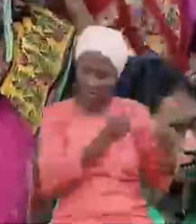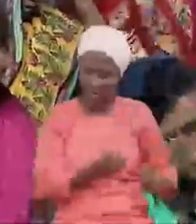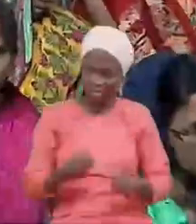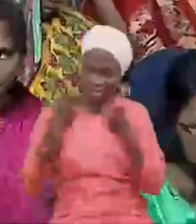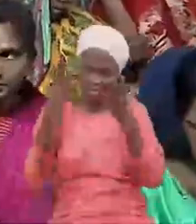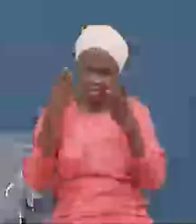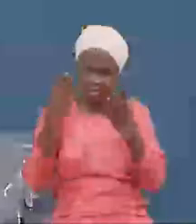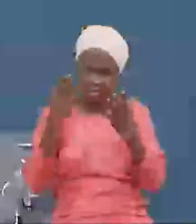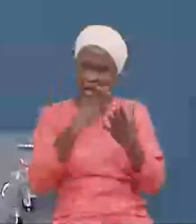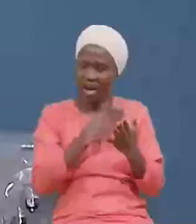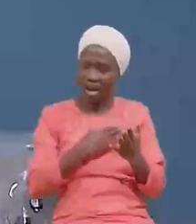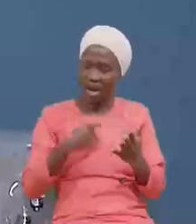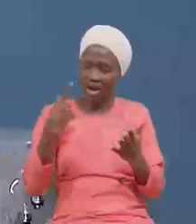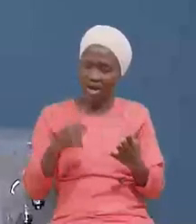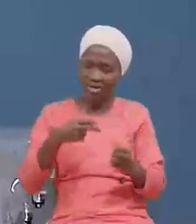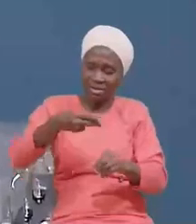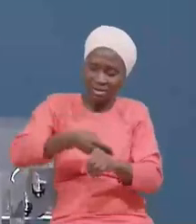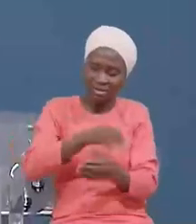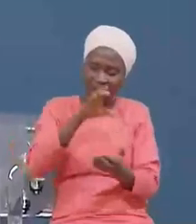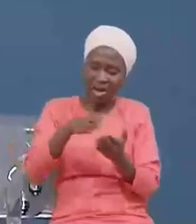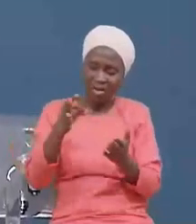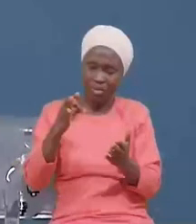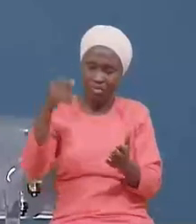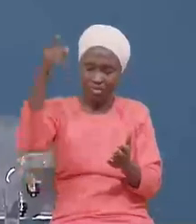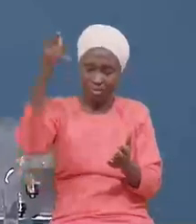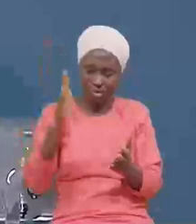en tant qu'agneau de Dieu.